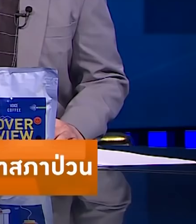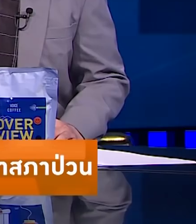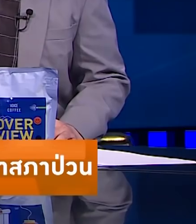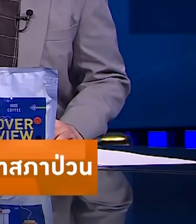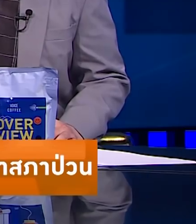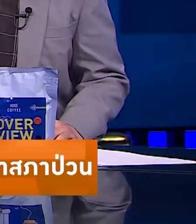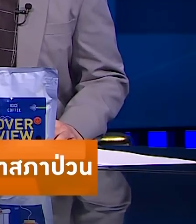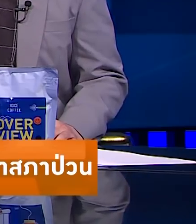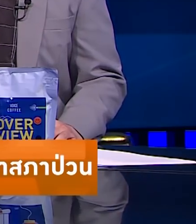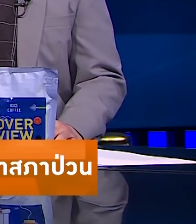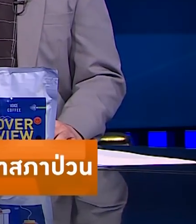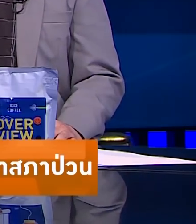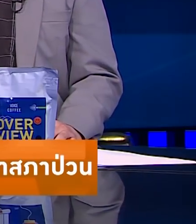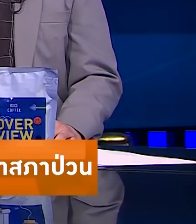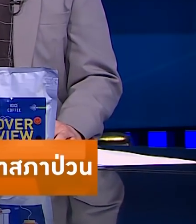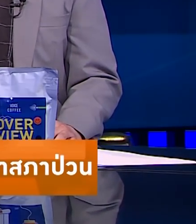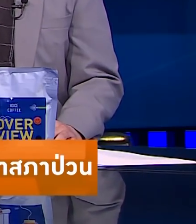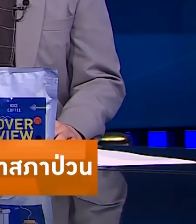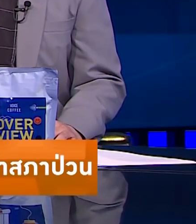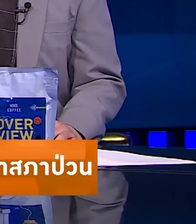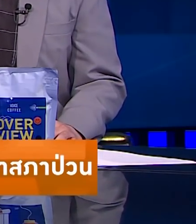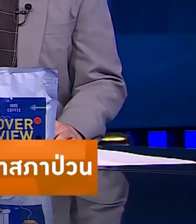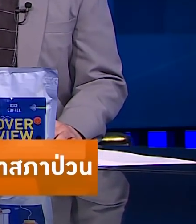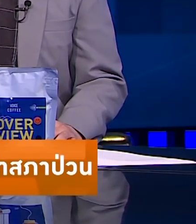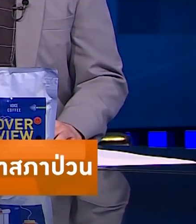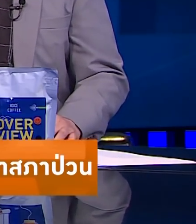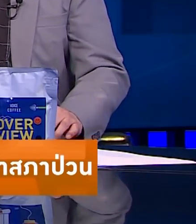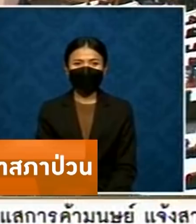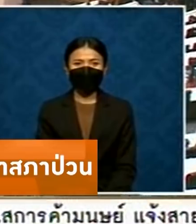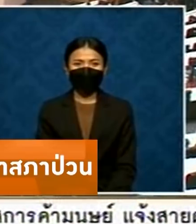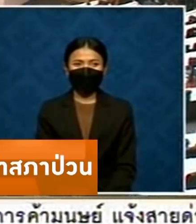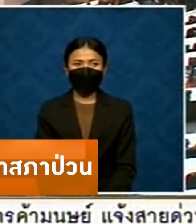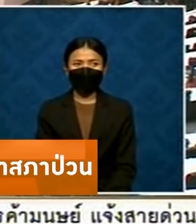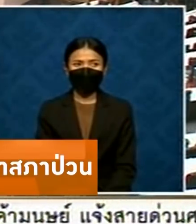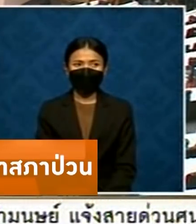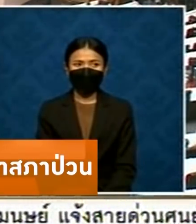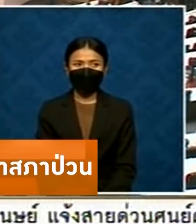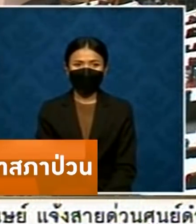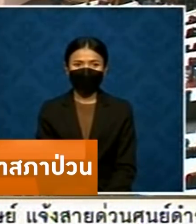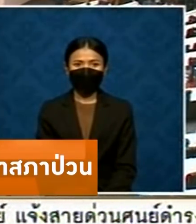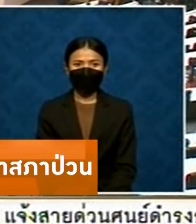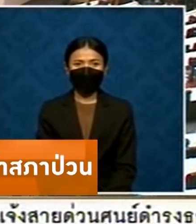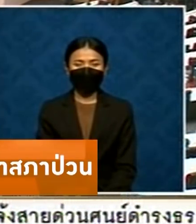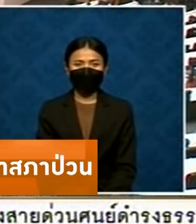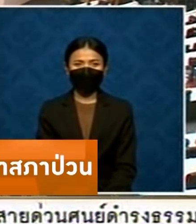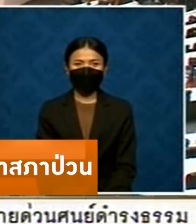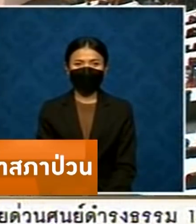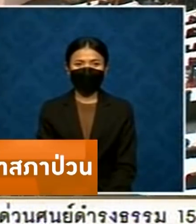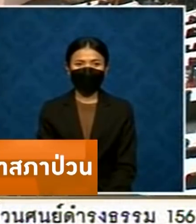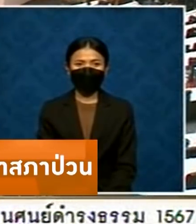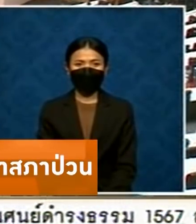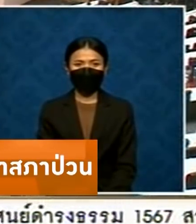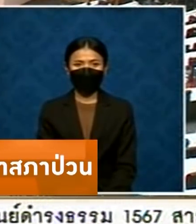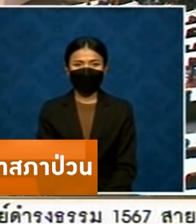ให้ทุกฝ่ายนั้นออกมาโจมตีซึ่งกันและกันยังดุเดือนนะครับฝั่งต้องหนุนรัฐบาลเองนั้นก็โจมตีฝ่าย